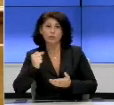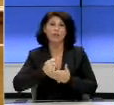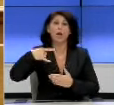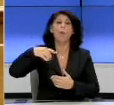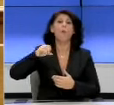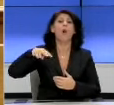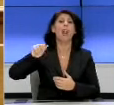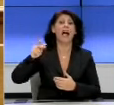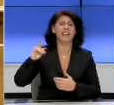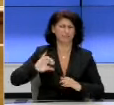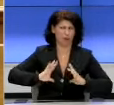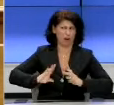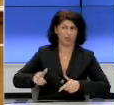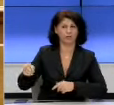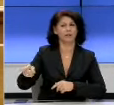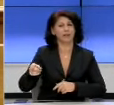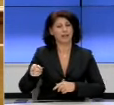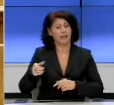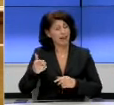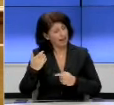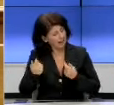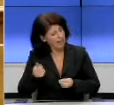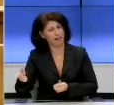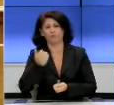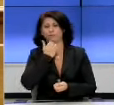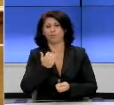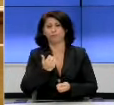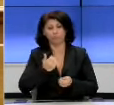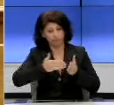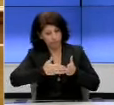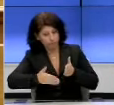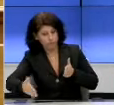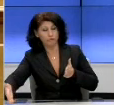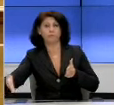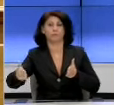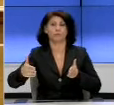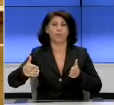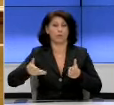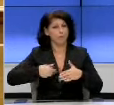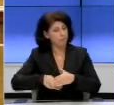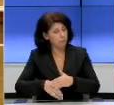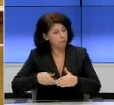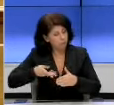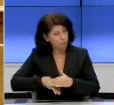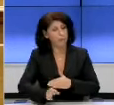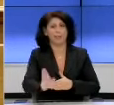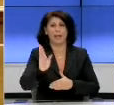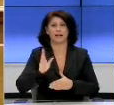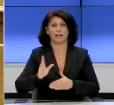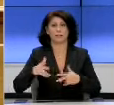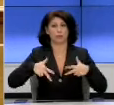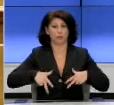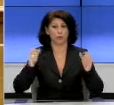τον εχθρεύεστε. Διότι κάνει λάθη, αλλά στη θητεία του στο Υπουργείο της Υγείας, όπως και ο Ανδρέας ο